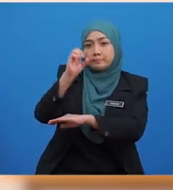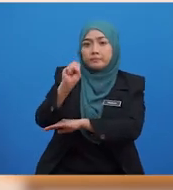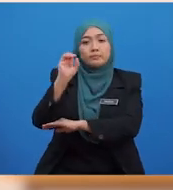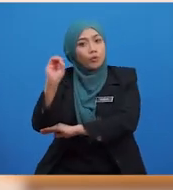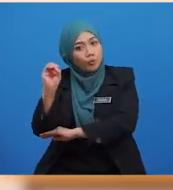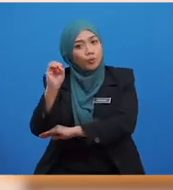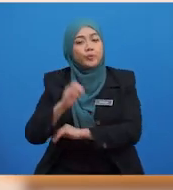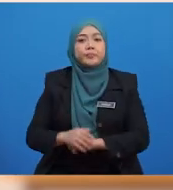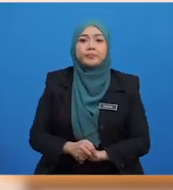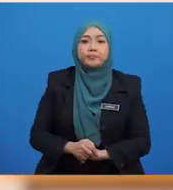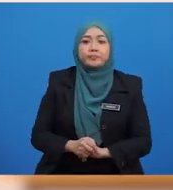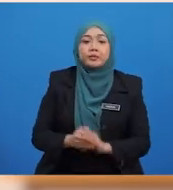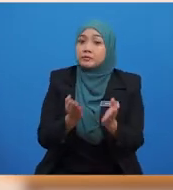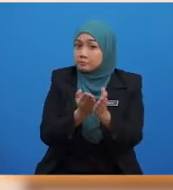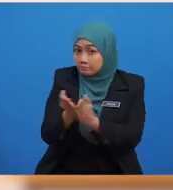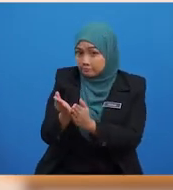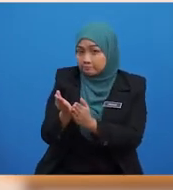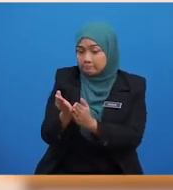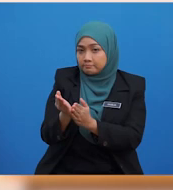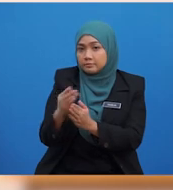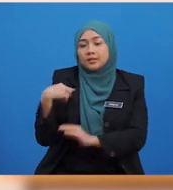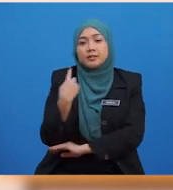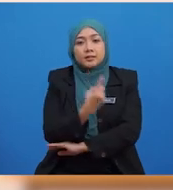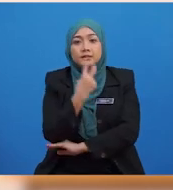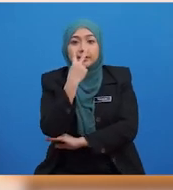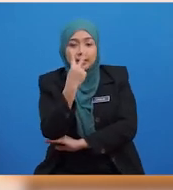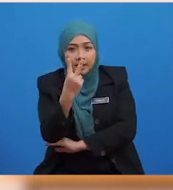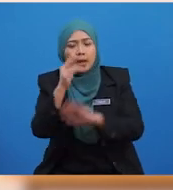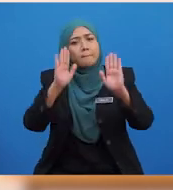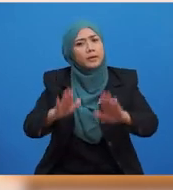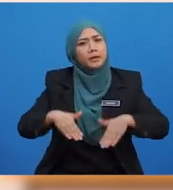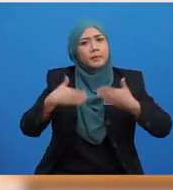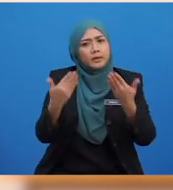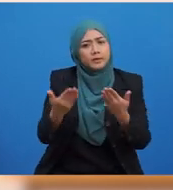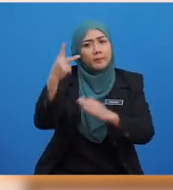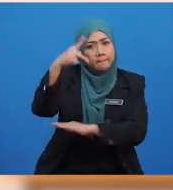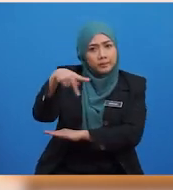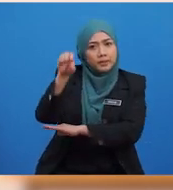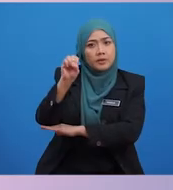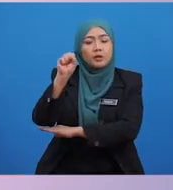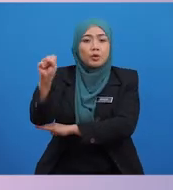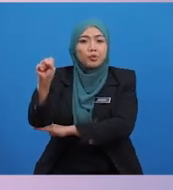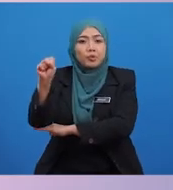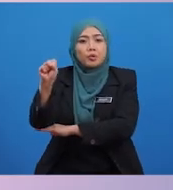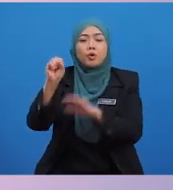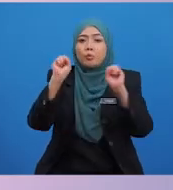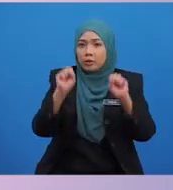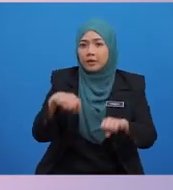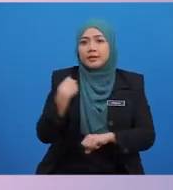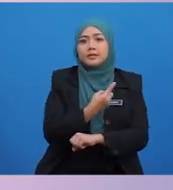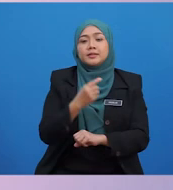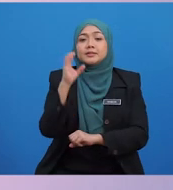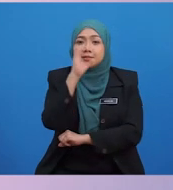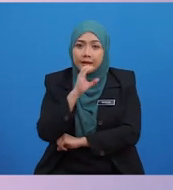Mari kita lihat bagaimana Betul sinus dapat diaplikasikan contoh yang pertama